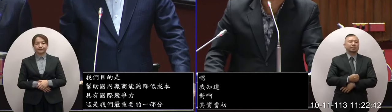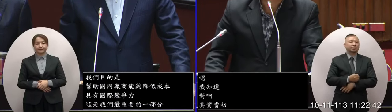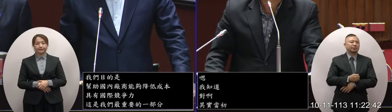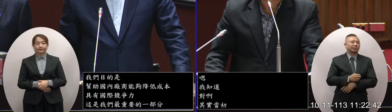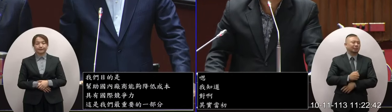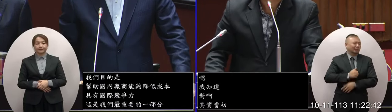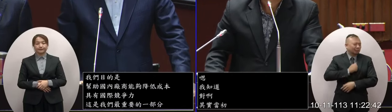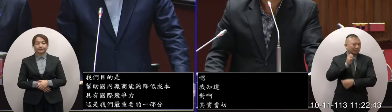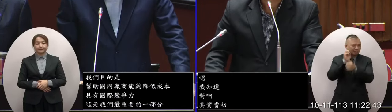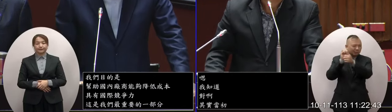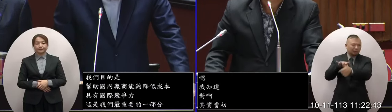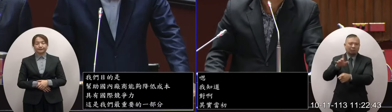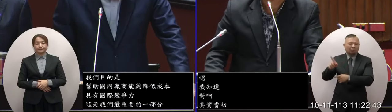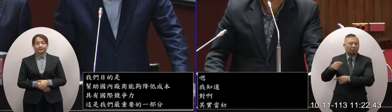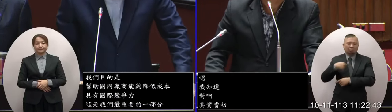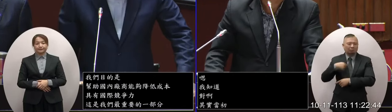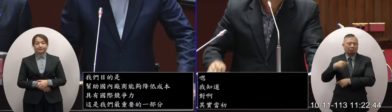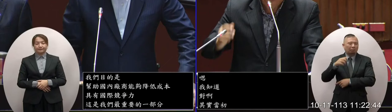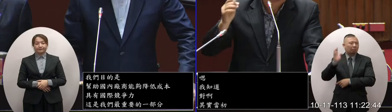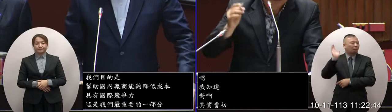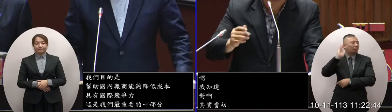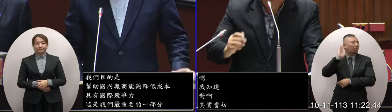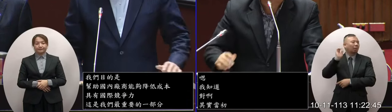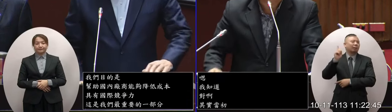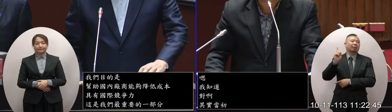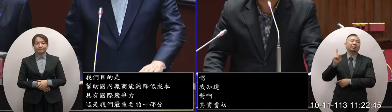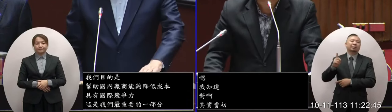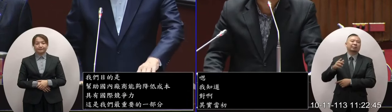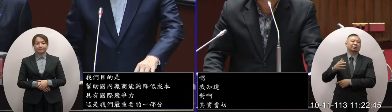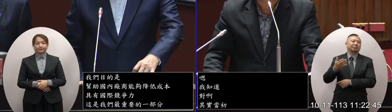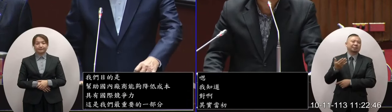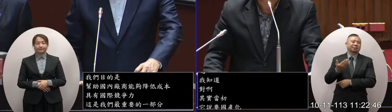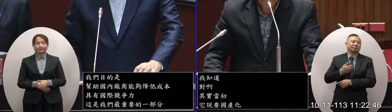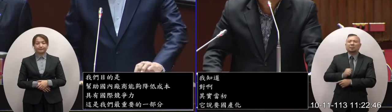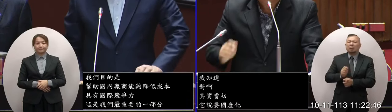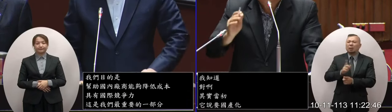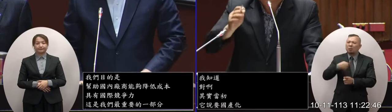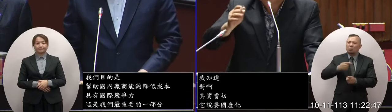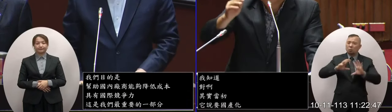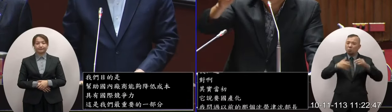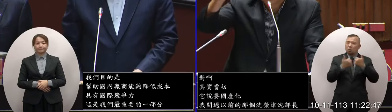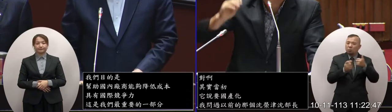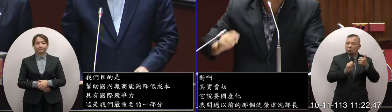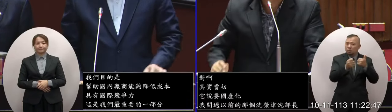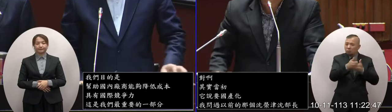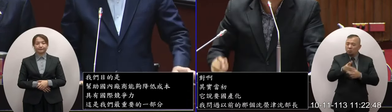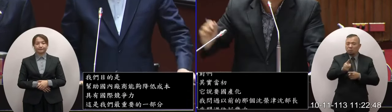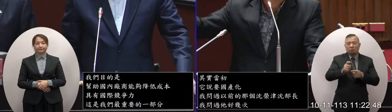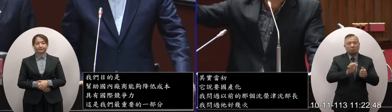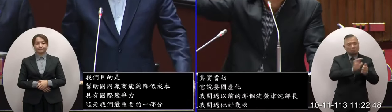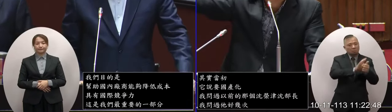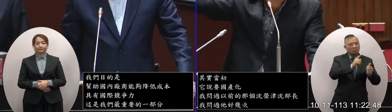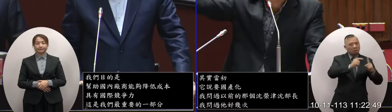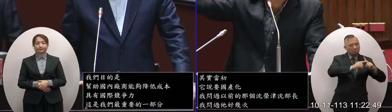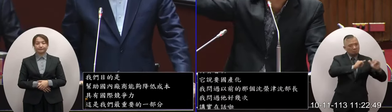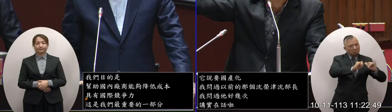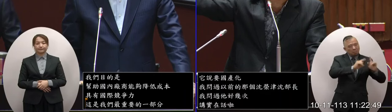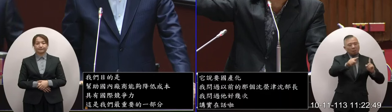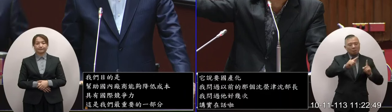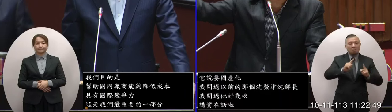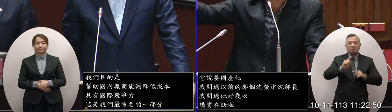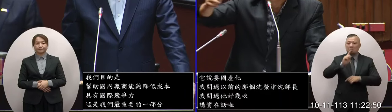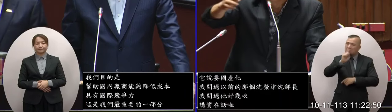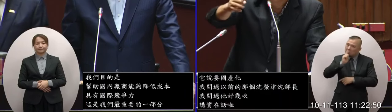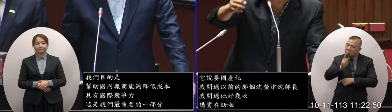是听不下去了。我认为国会议员就是要帮我们民众发声，为什么现在电你看涨了